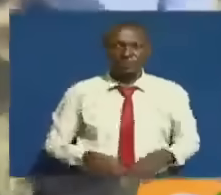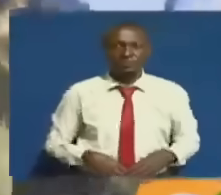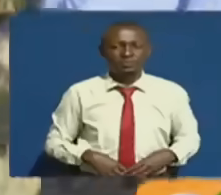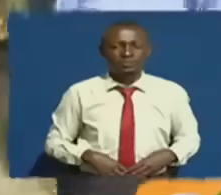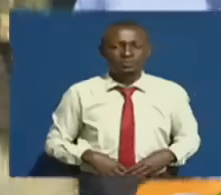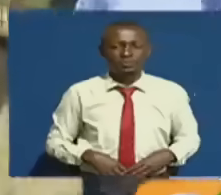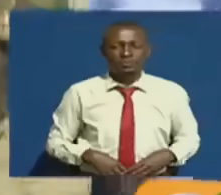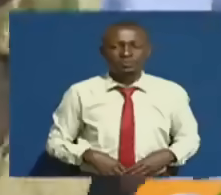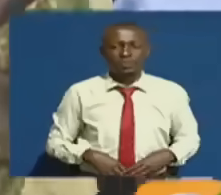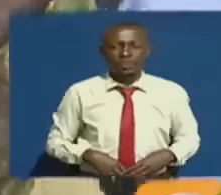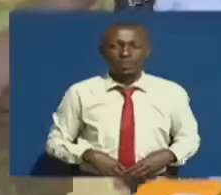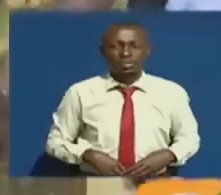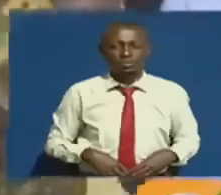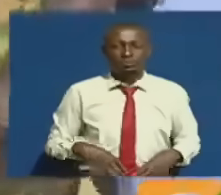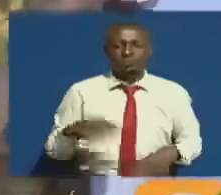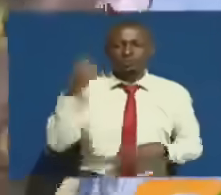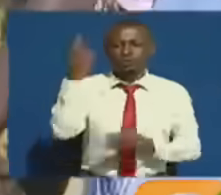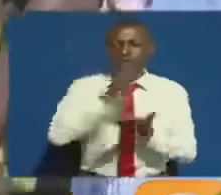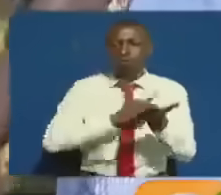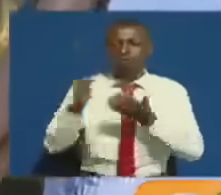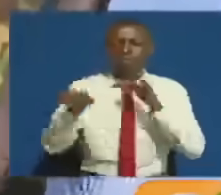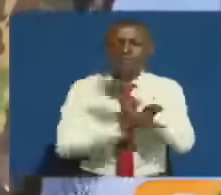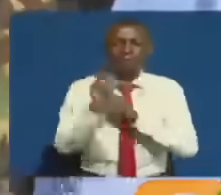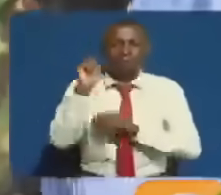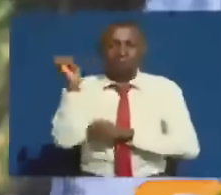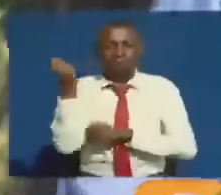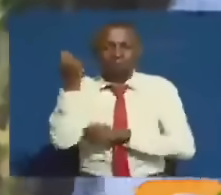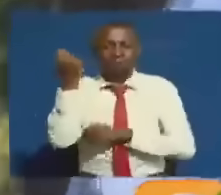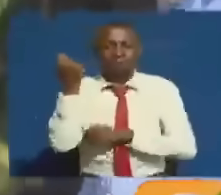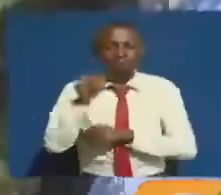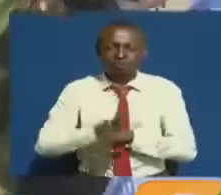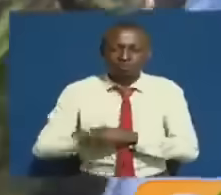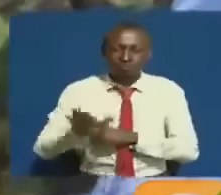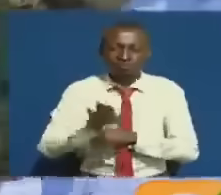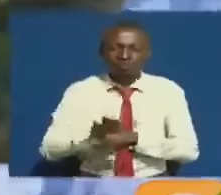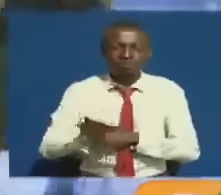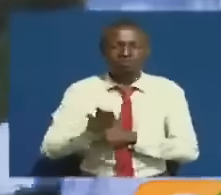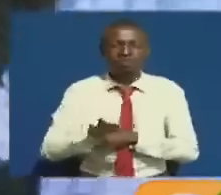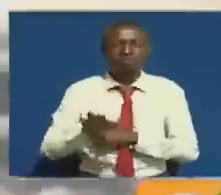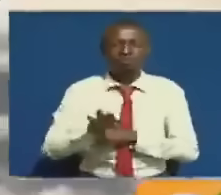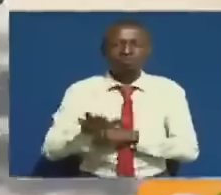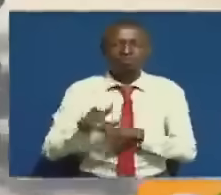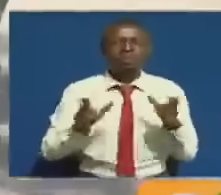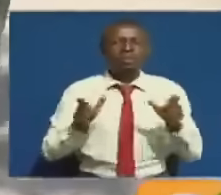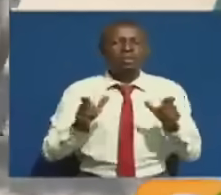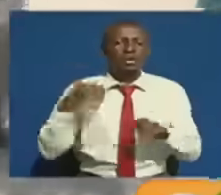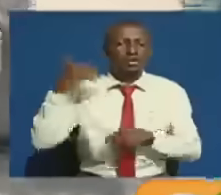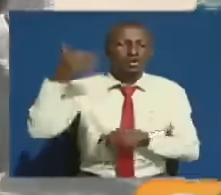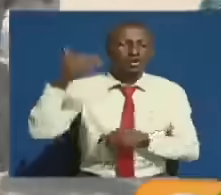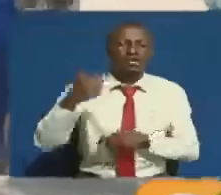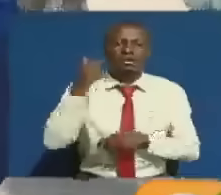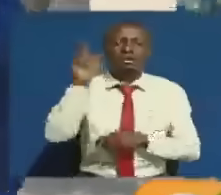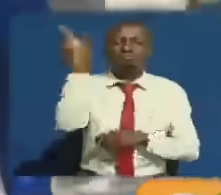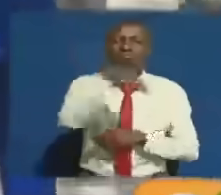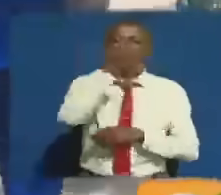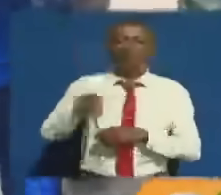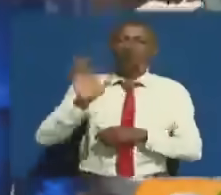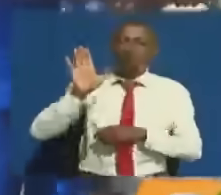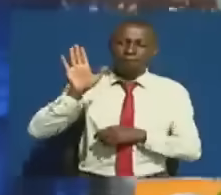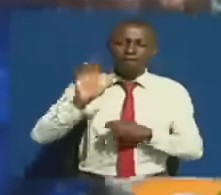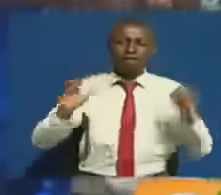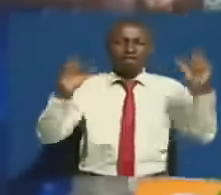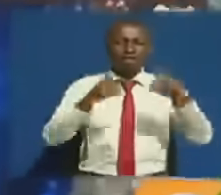Kwa muda wa juma moja, naibu rais amegonga vichwa vya habari huku akikashifiwa kwa matamshi yake